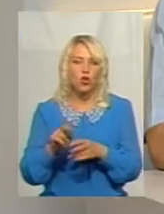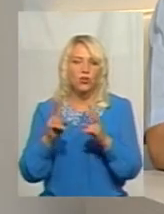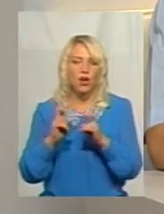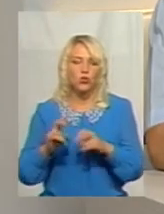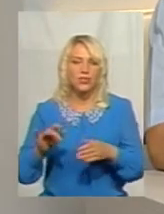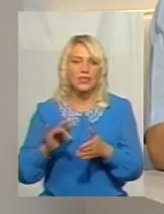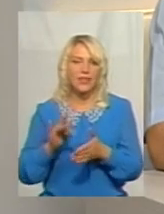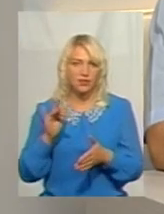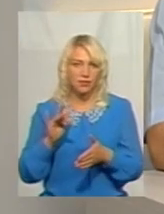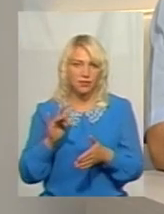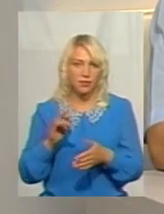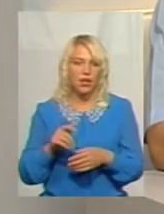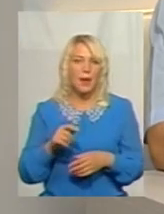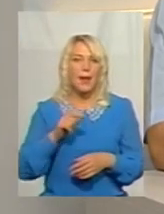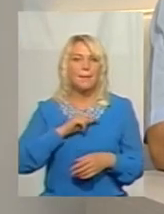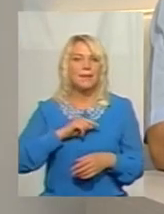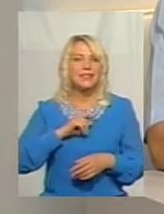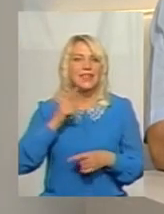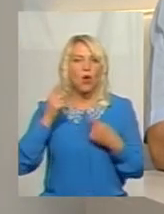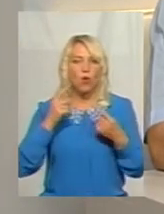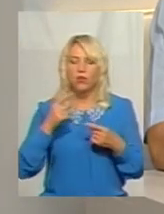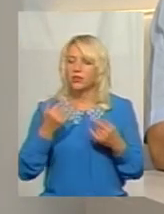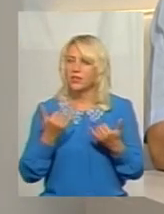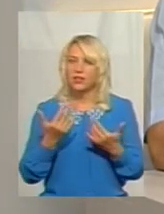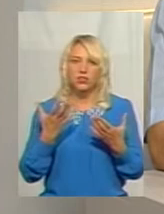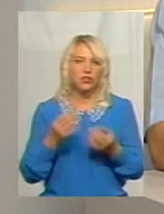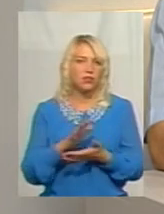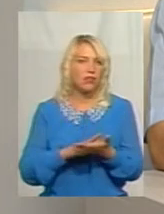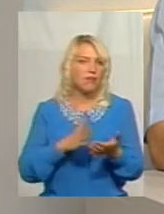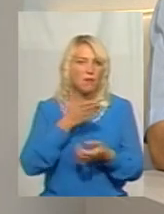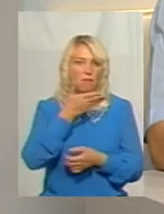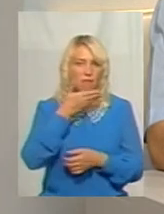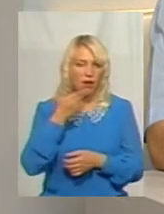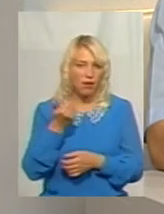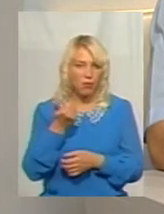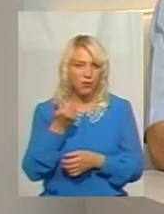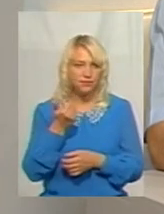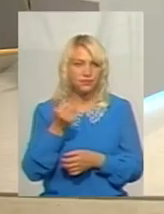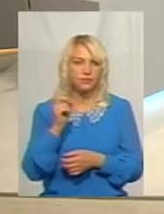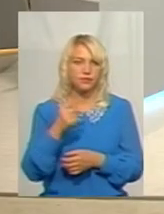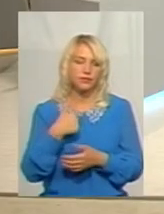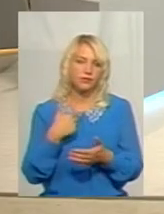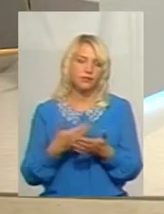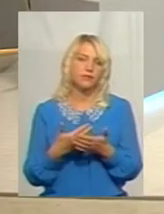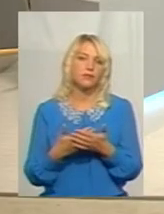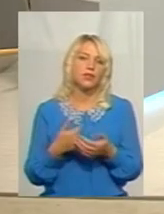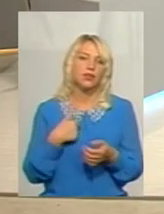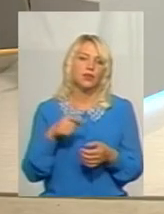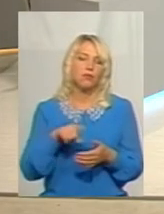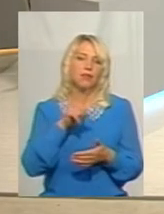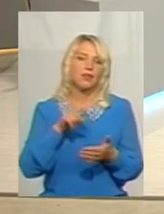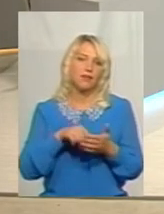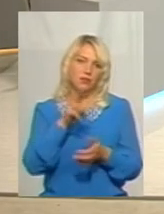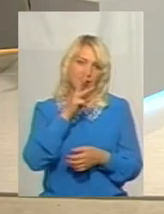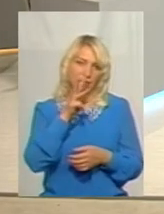бригада функціонує. Психолога наразі ми так і не маємо. І як на мене, тут теж питання